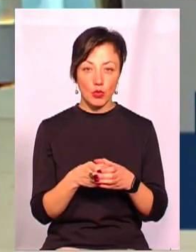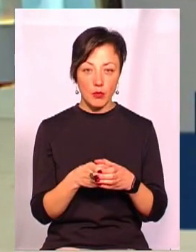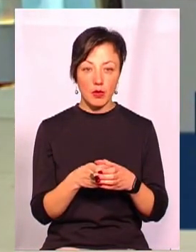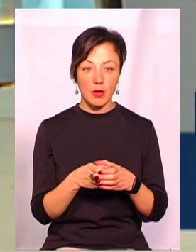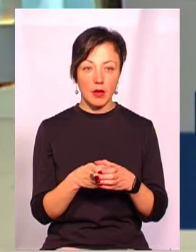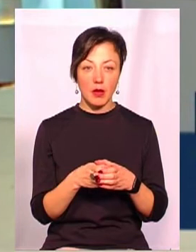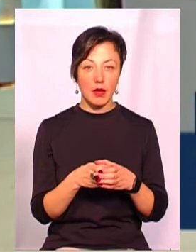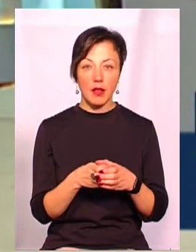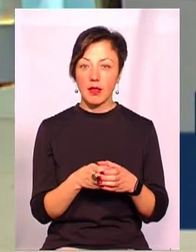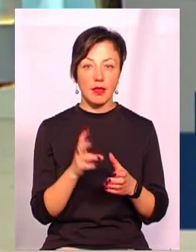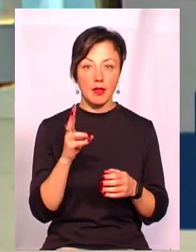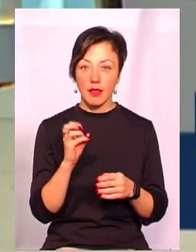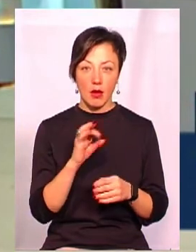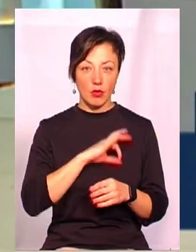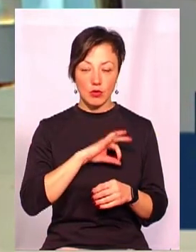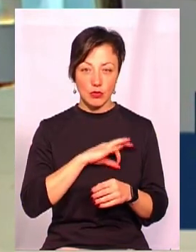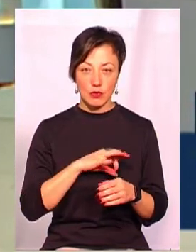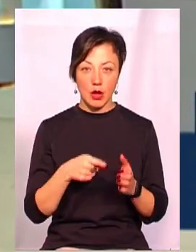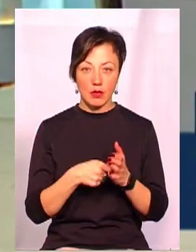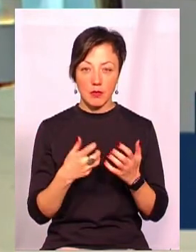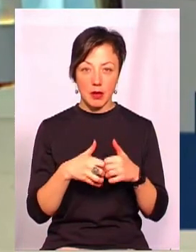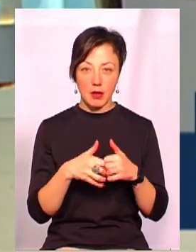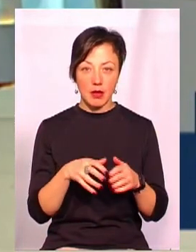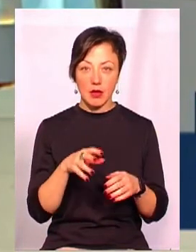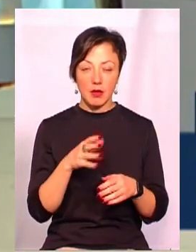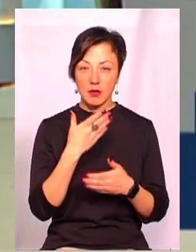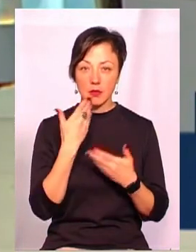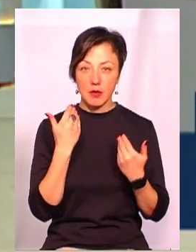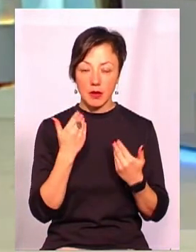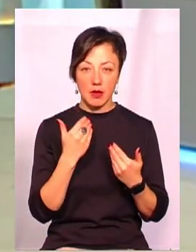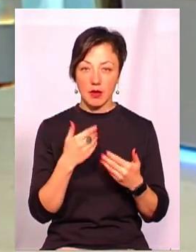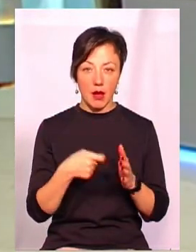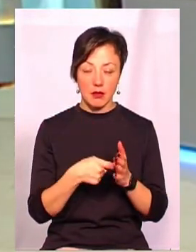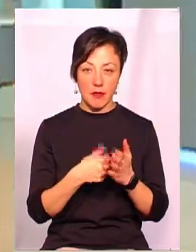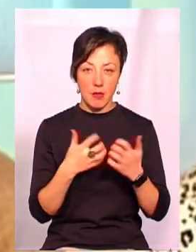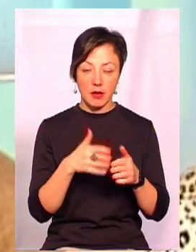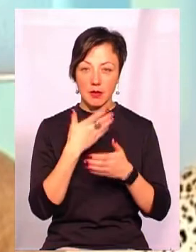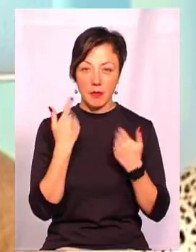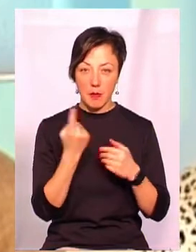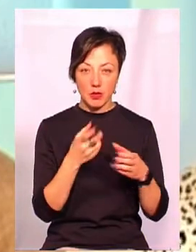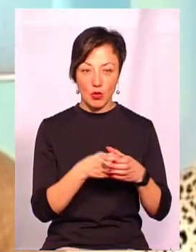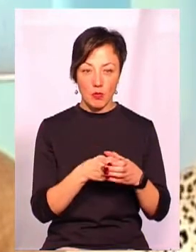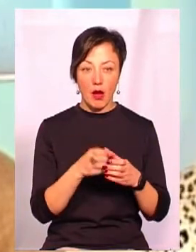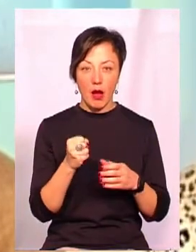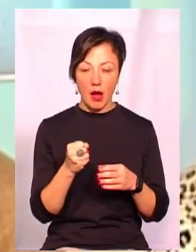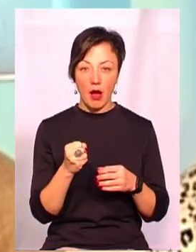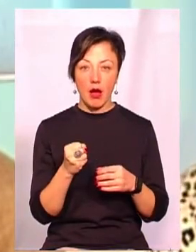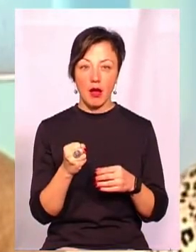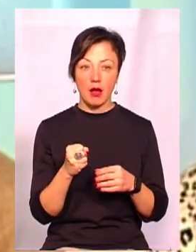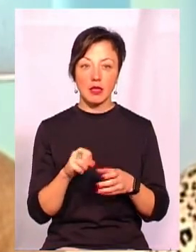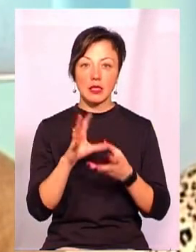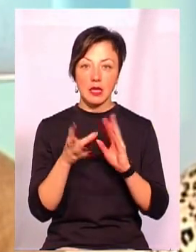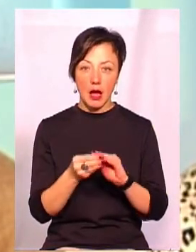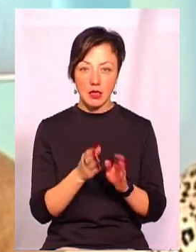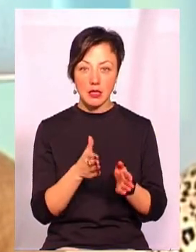групи, це не є користувачі і не використовують реєстри розрахункових операцій. А платники на